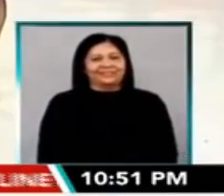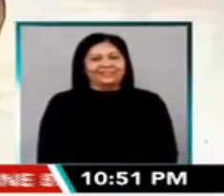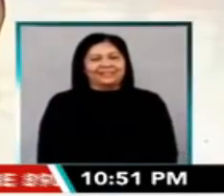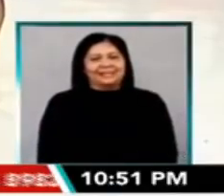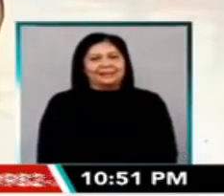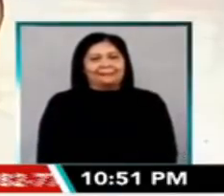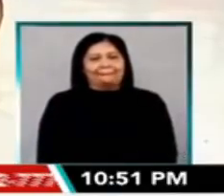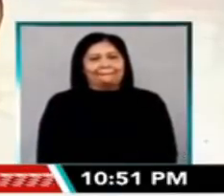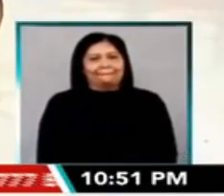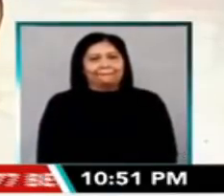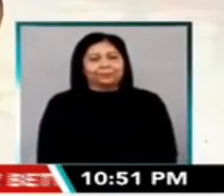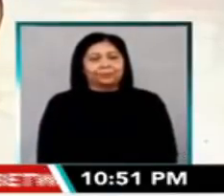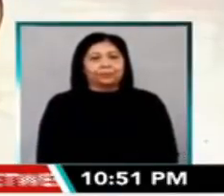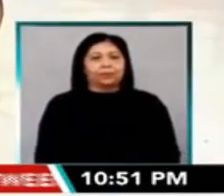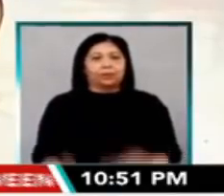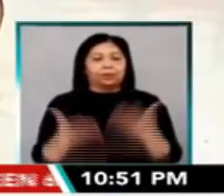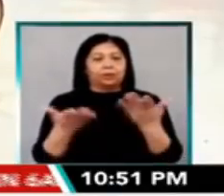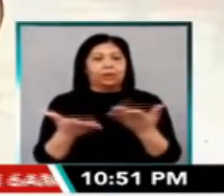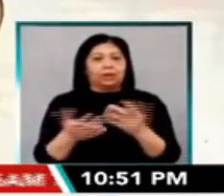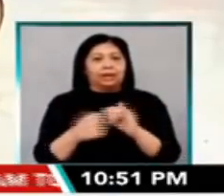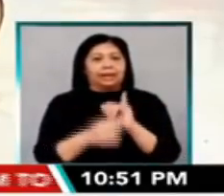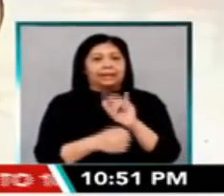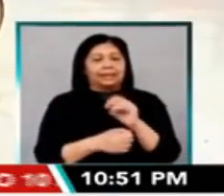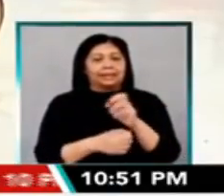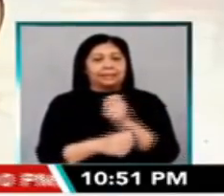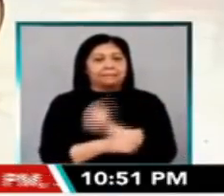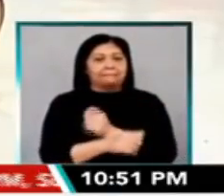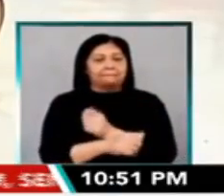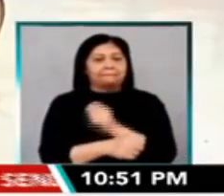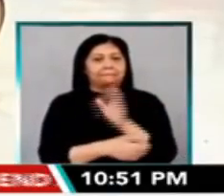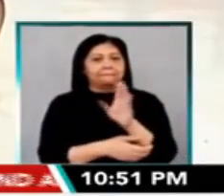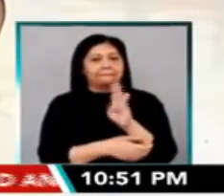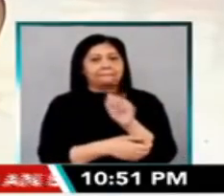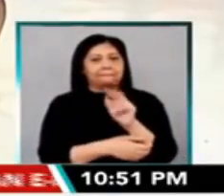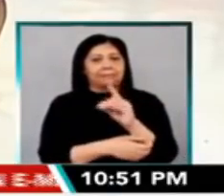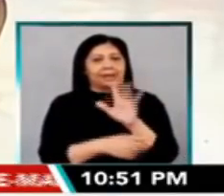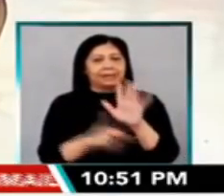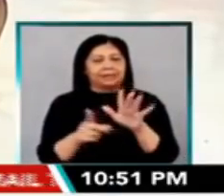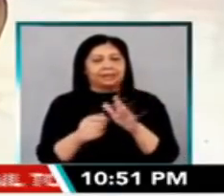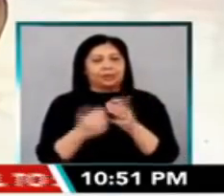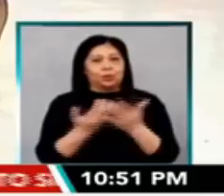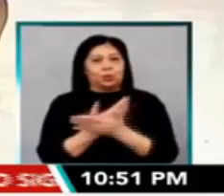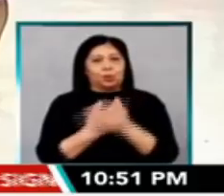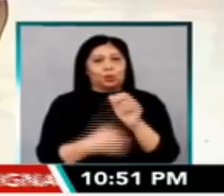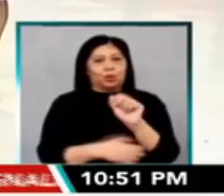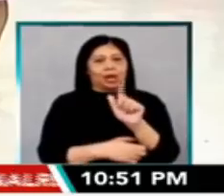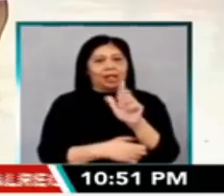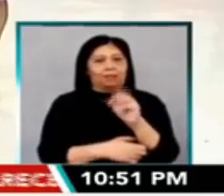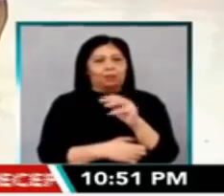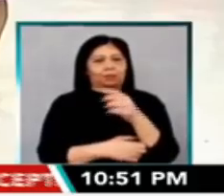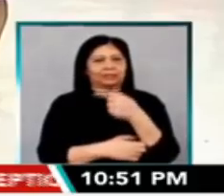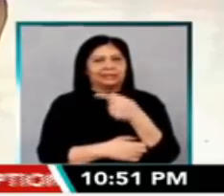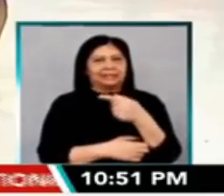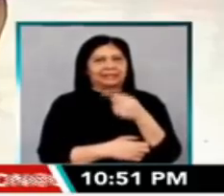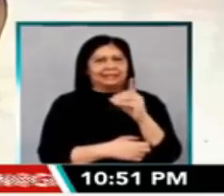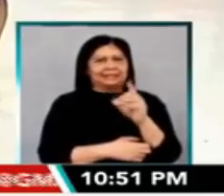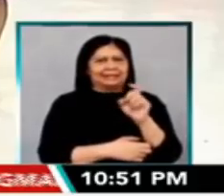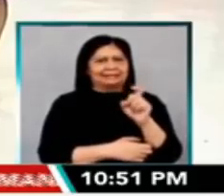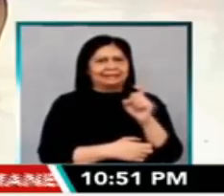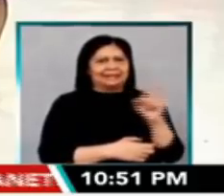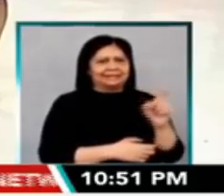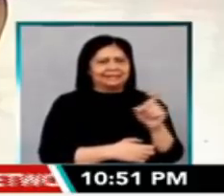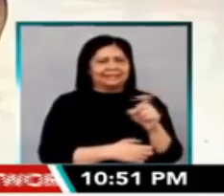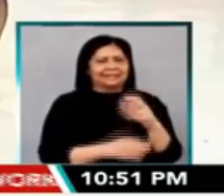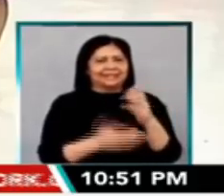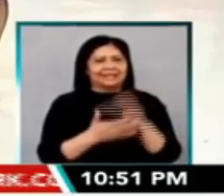Gold down ng American indie pop band na Lainey sa kanilang bagong album na GGBBXX ang mapagaan ng